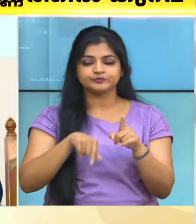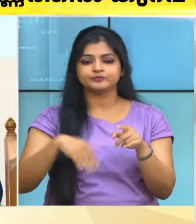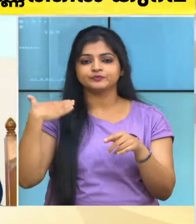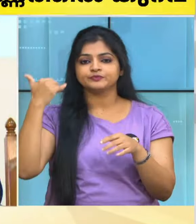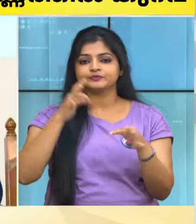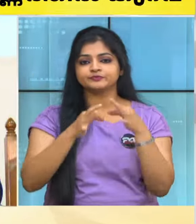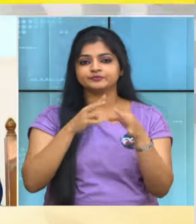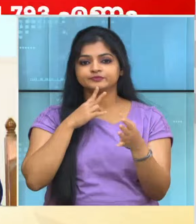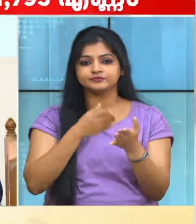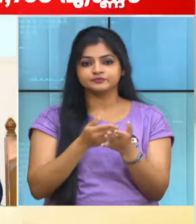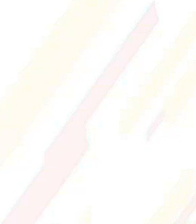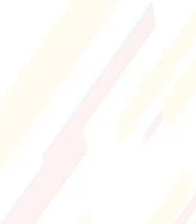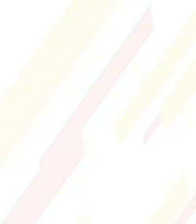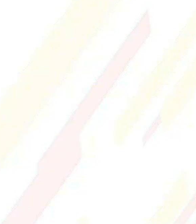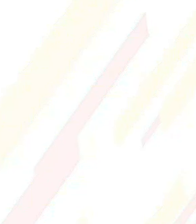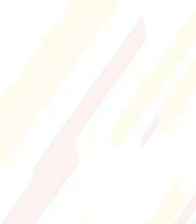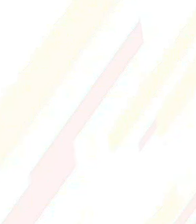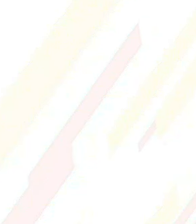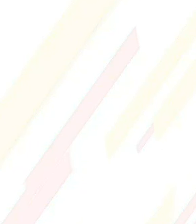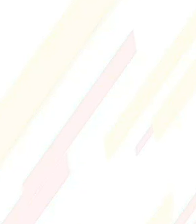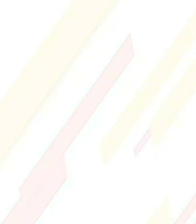തിരുവനന്തപുരത്ത് നിന്ന് വിവരങ്ങൾ നൽകിയത്